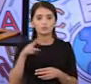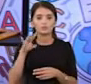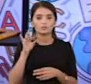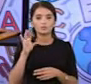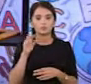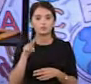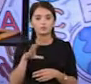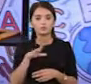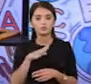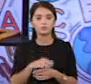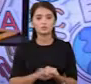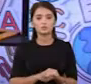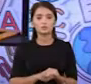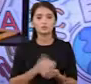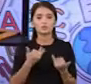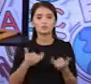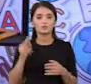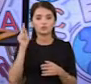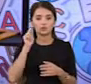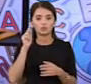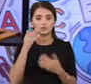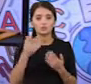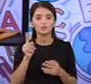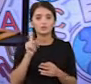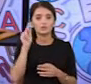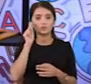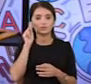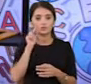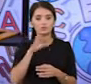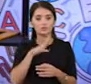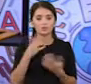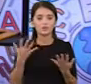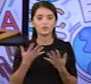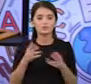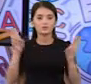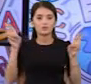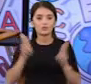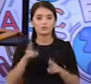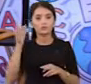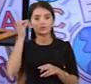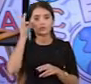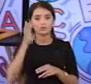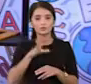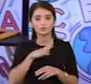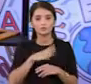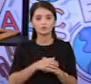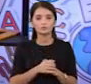misollar ekan. Bugungi darsimizda siz nimalarni o'rgandik? Qaysi qoidalarni yodimizga